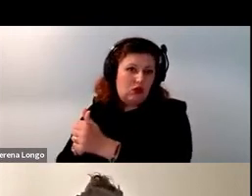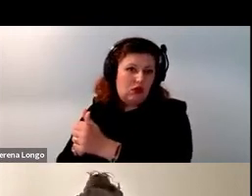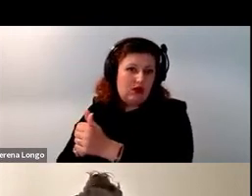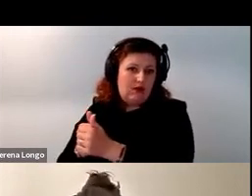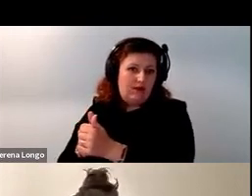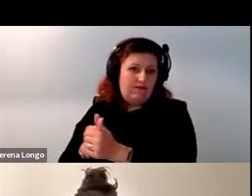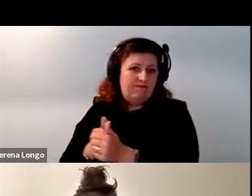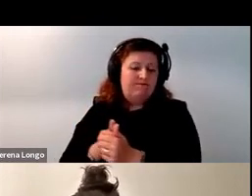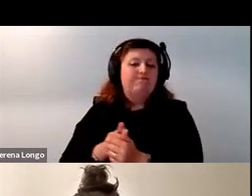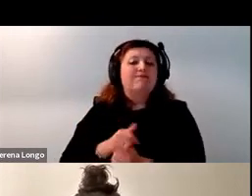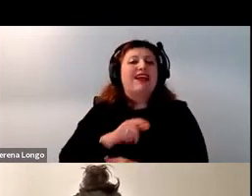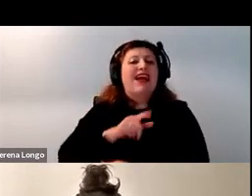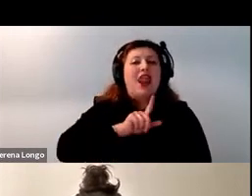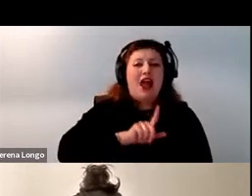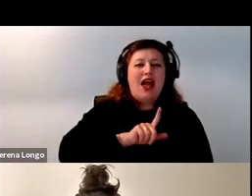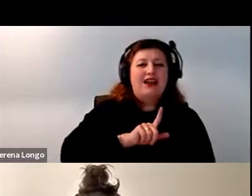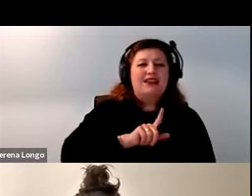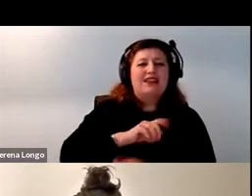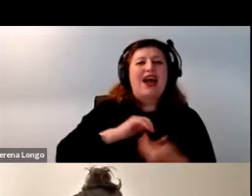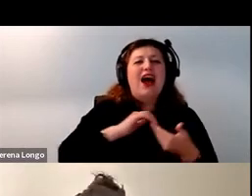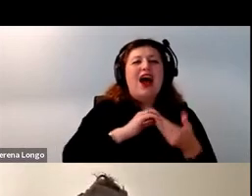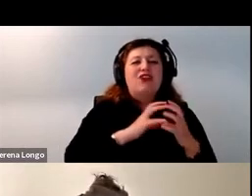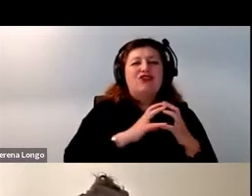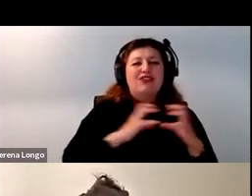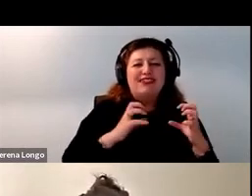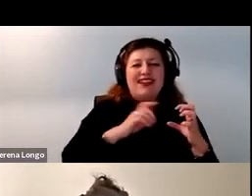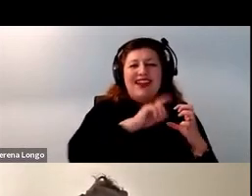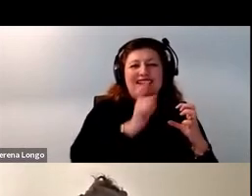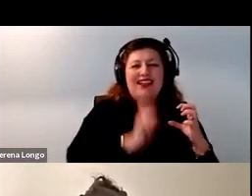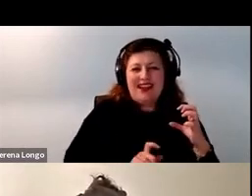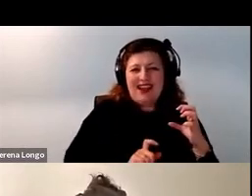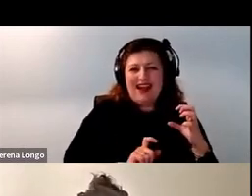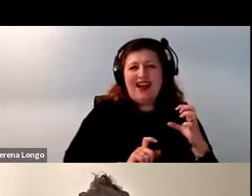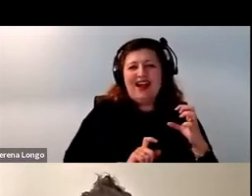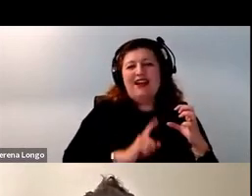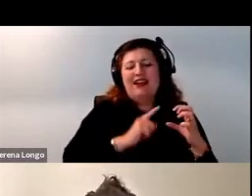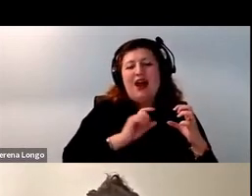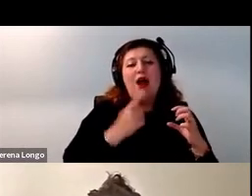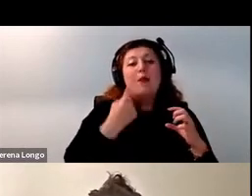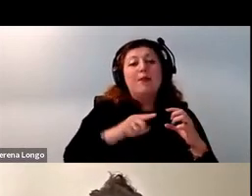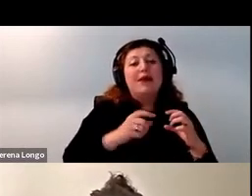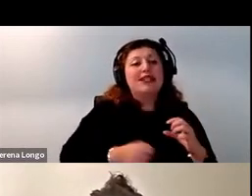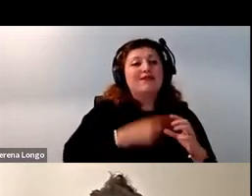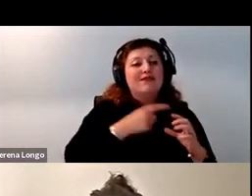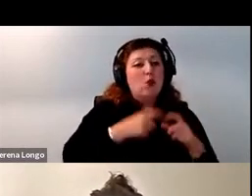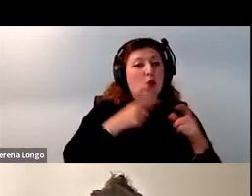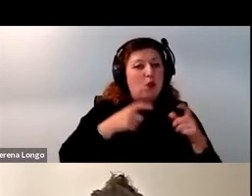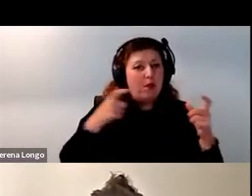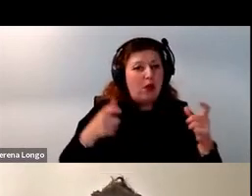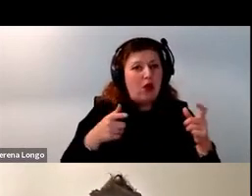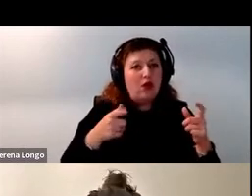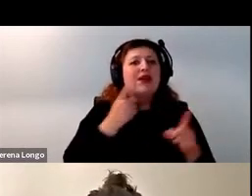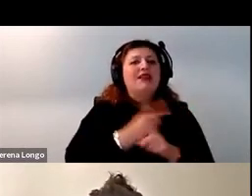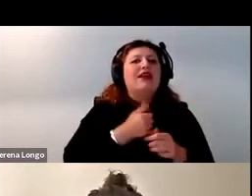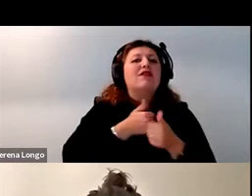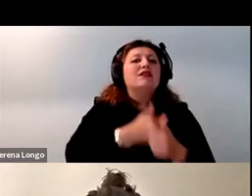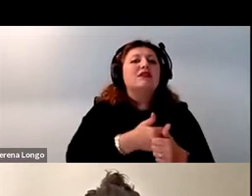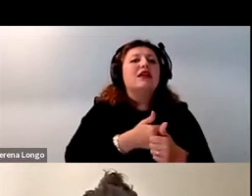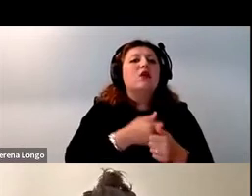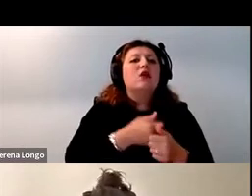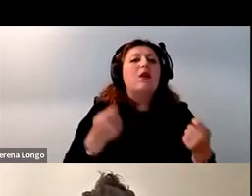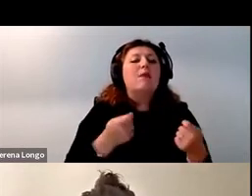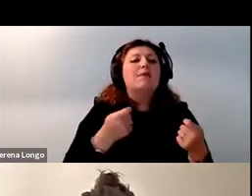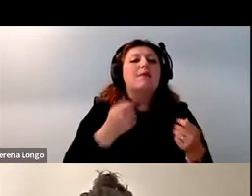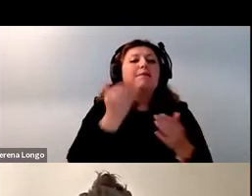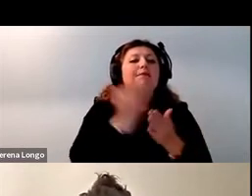l'Agenzia Italiana per la Cooperazione e lo Sviluppo, si rifà alle PRAG, che sono le pratiche europee. Quindi in